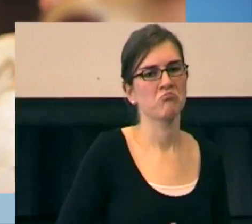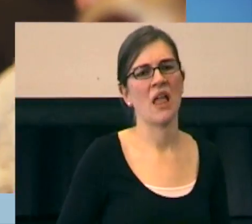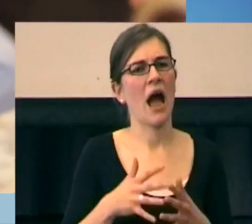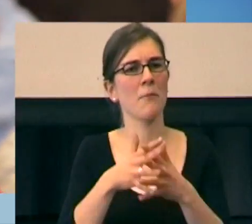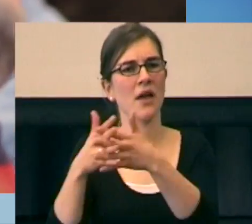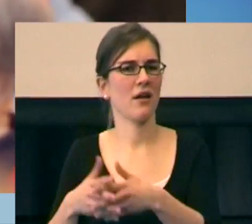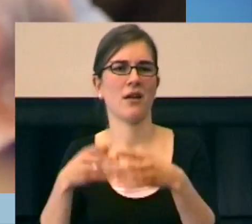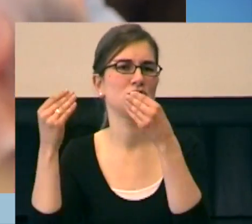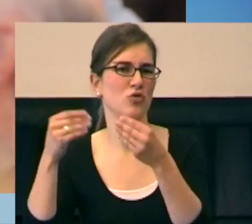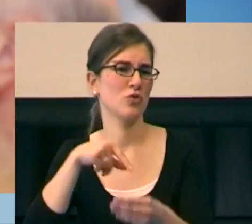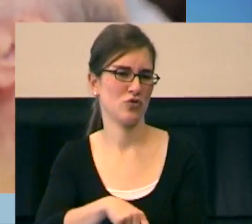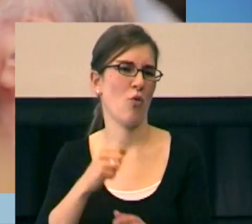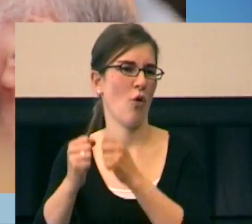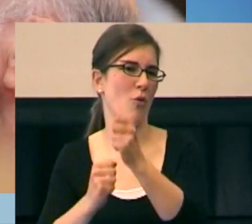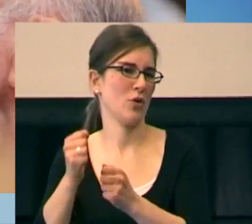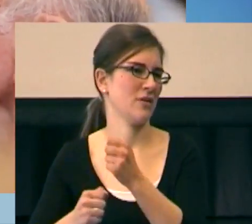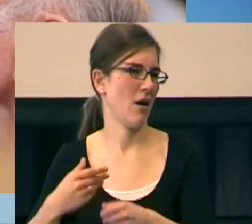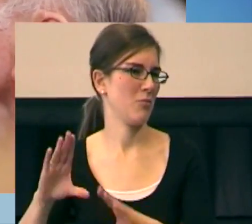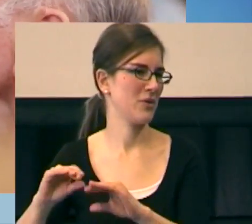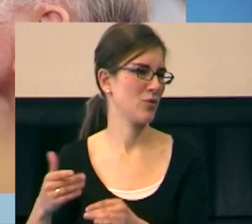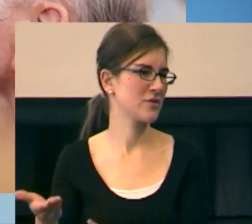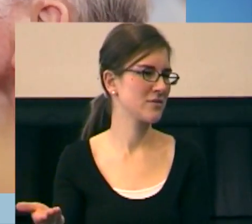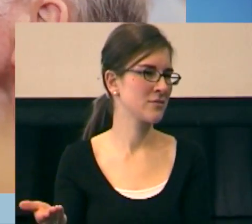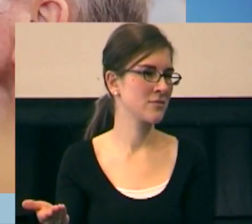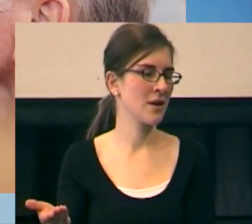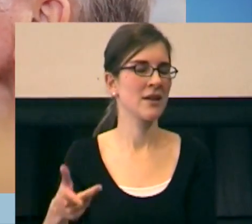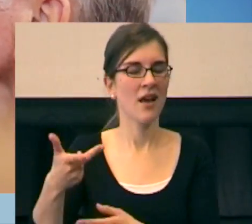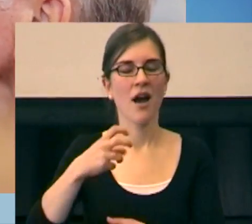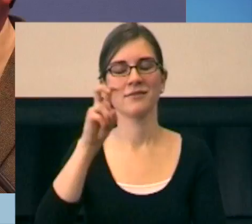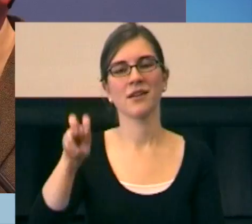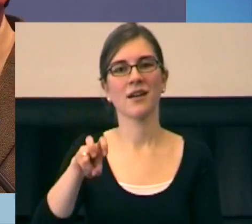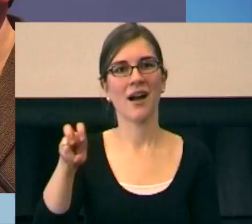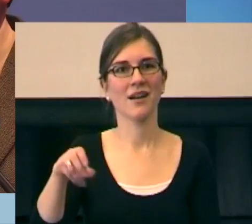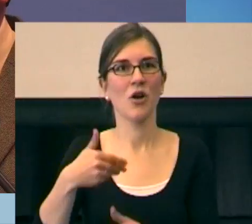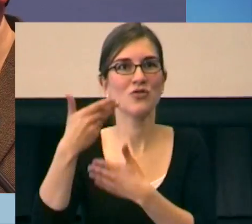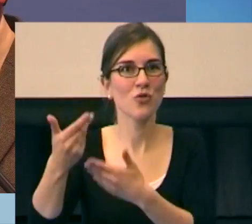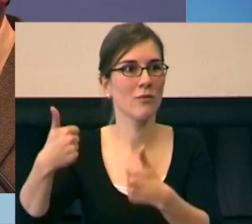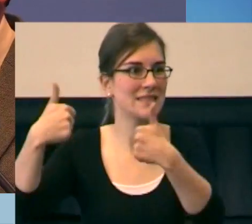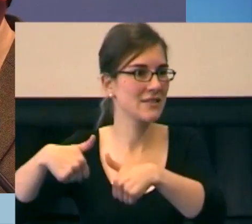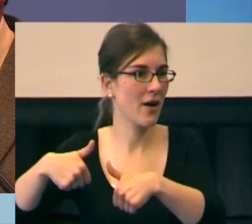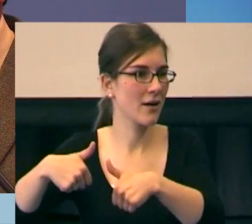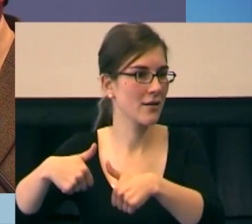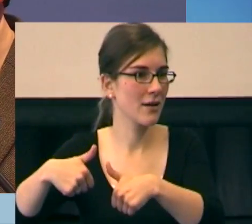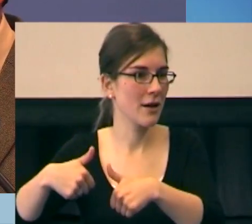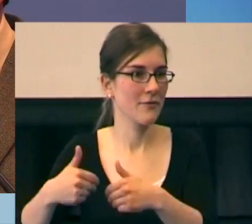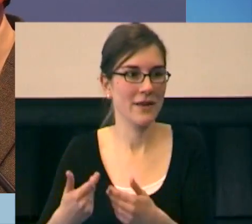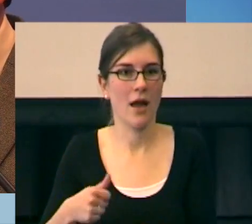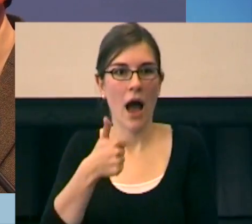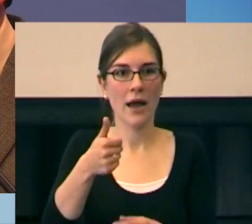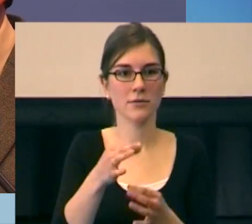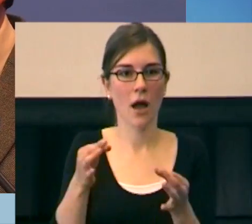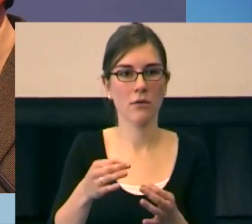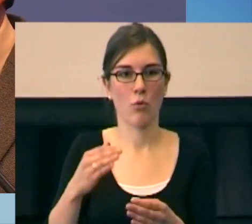Roboter operiert, weil in den USA sind die Krankenhäuser mehr oder weniger gezwungen, alle Patienten am Tag nach der Operation zu entlassen,